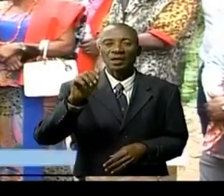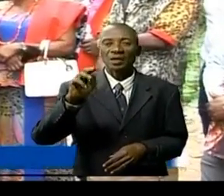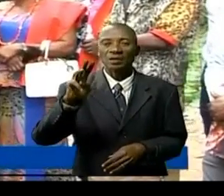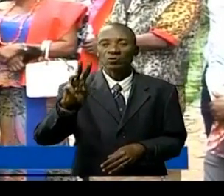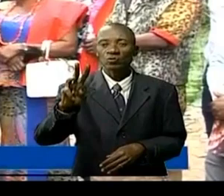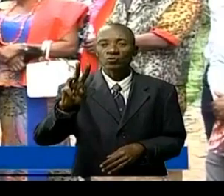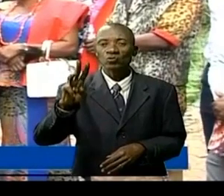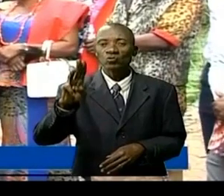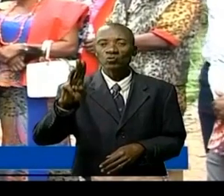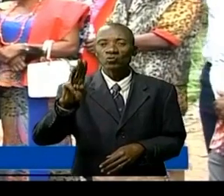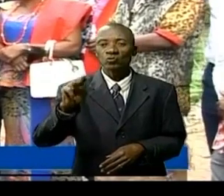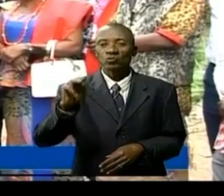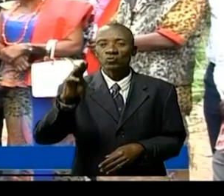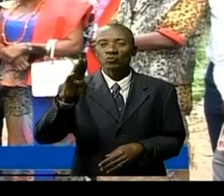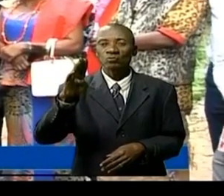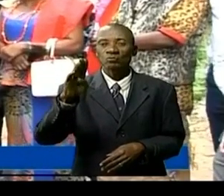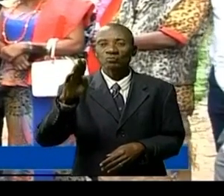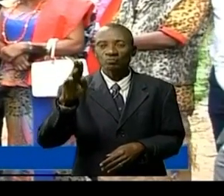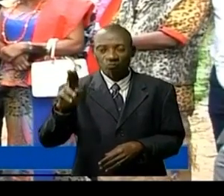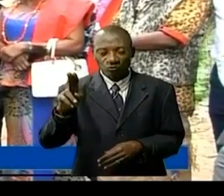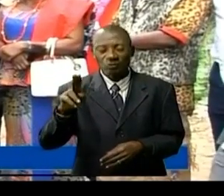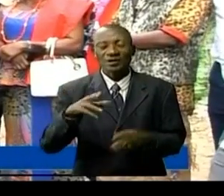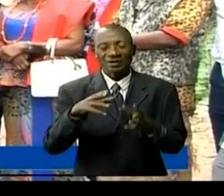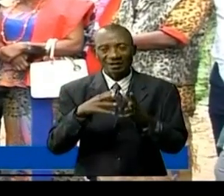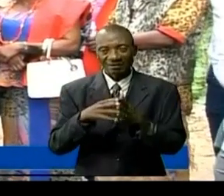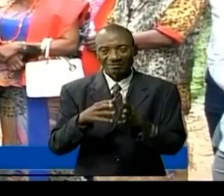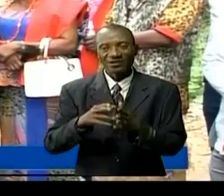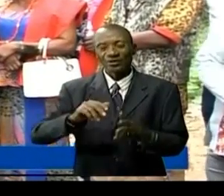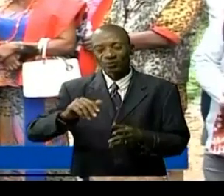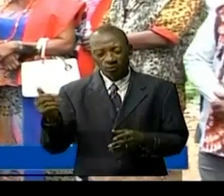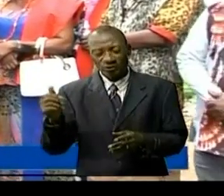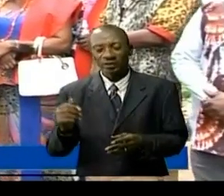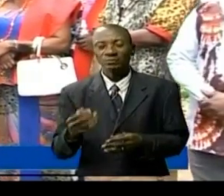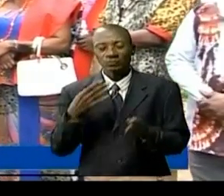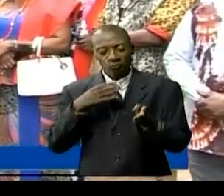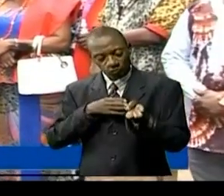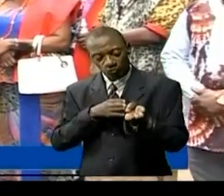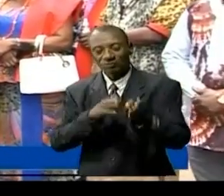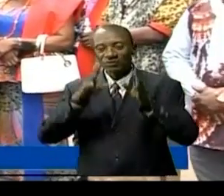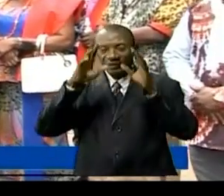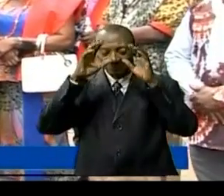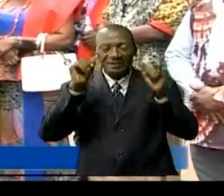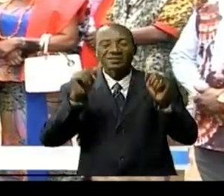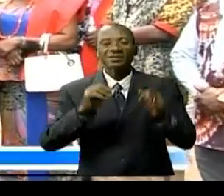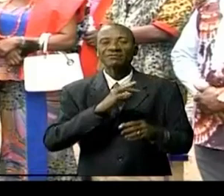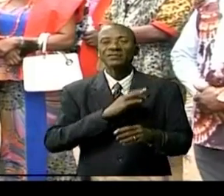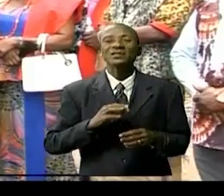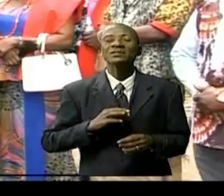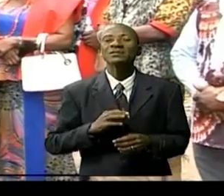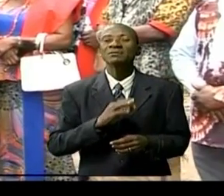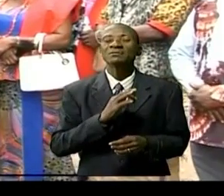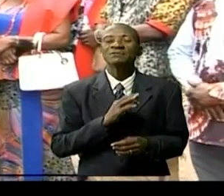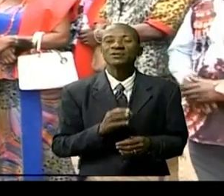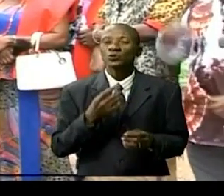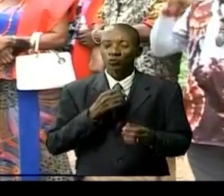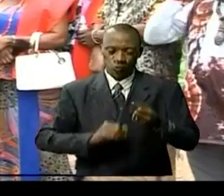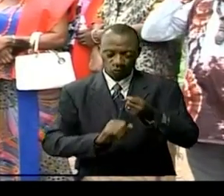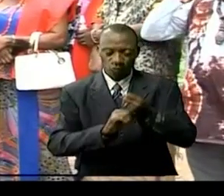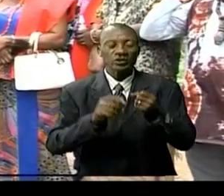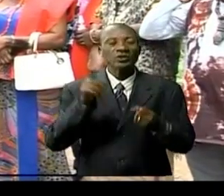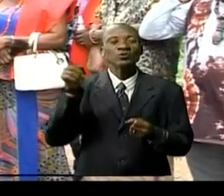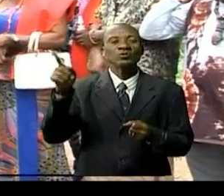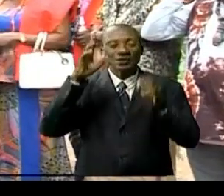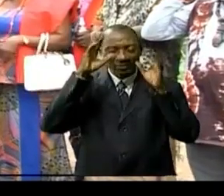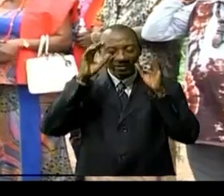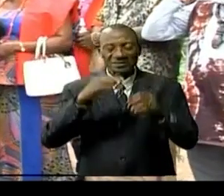de l'état pour l'accompagner dans toutes les actions qui voudra faire dans notre espace ici parce qu'ils peuvent parler